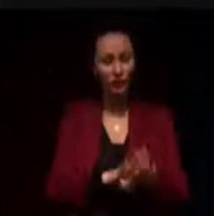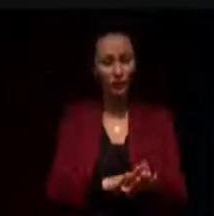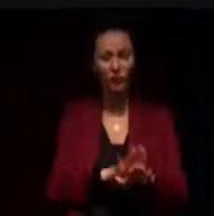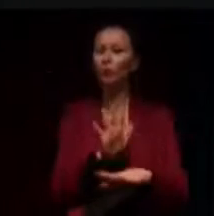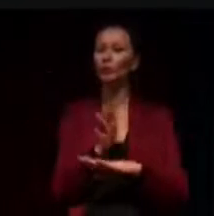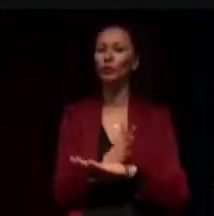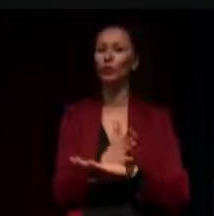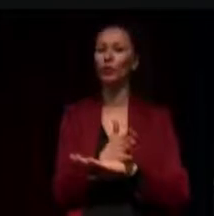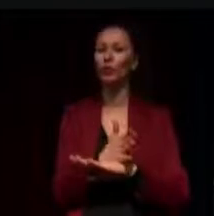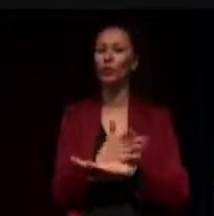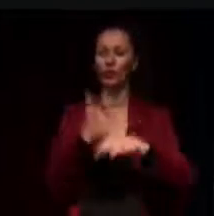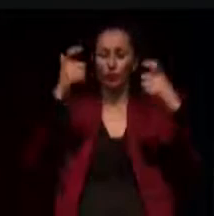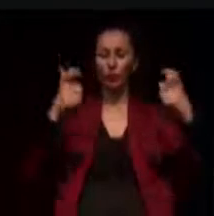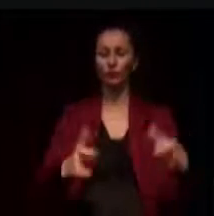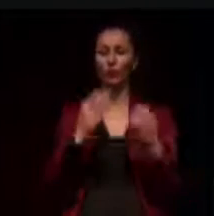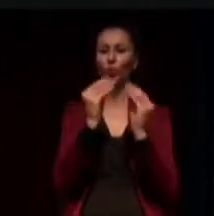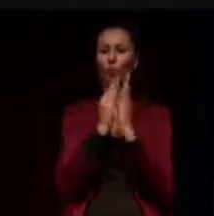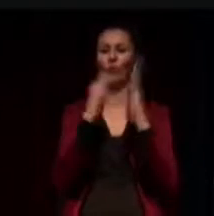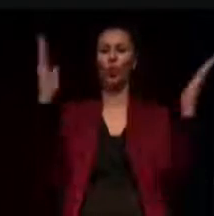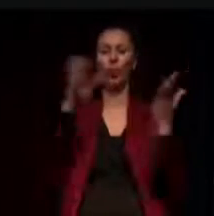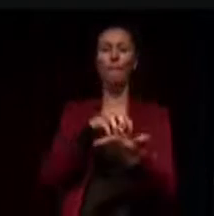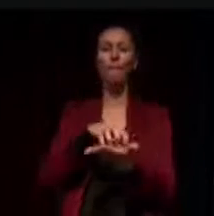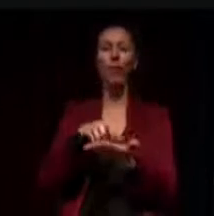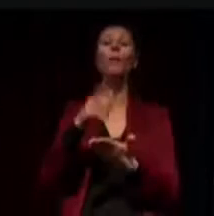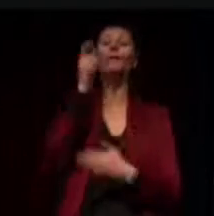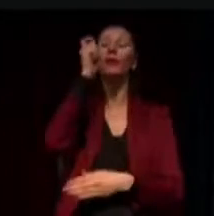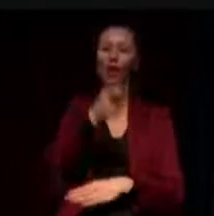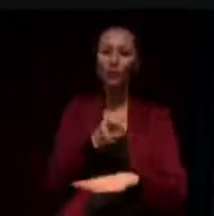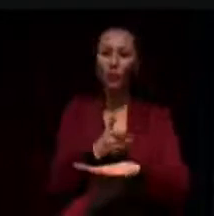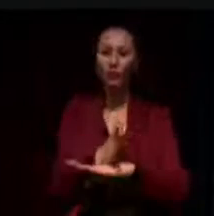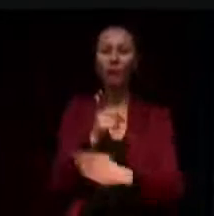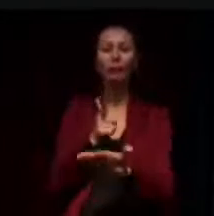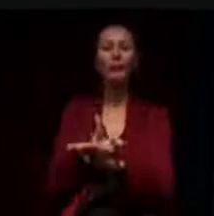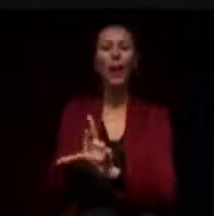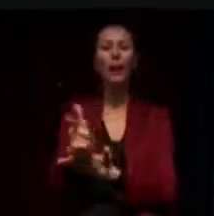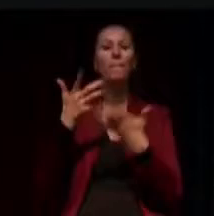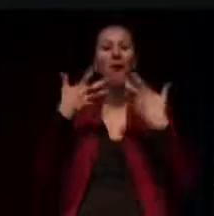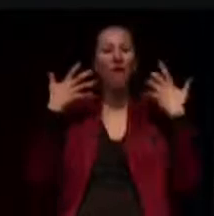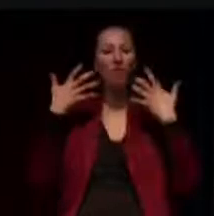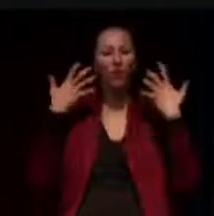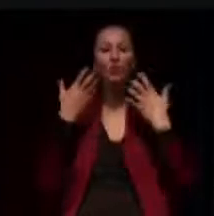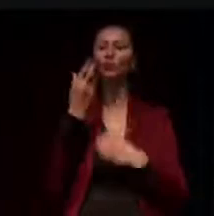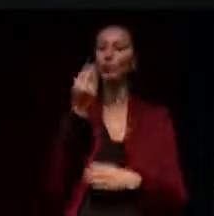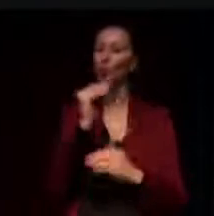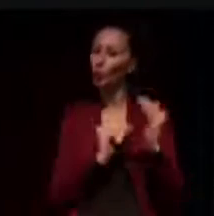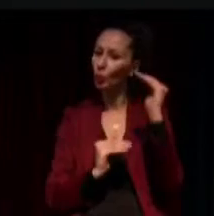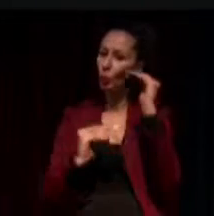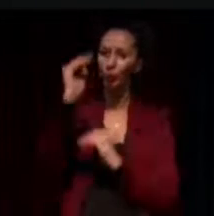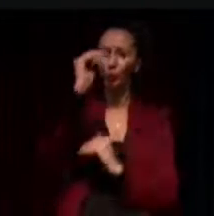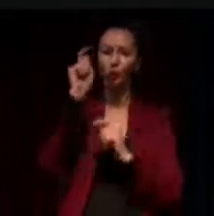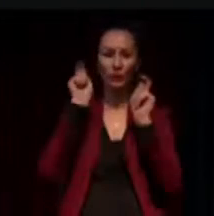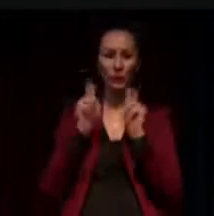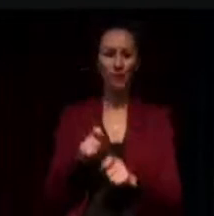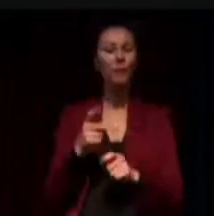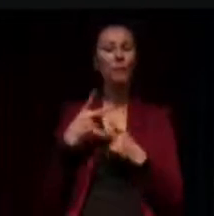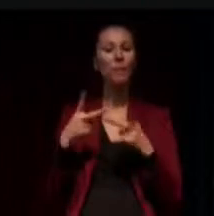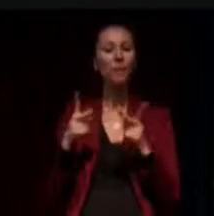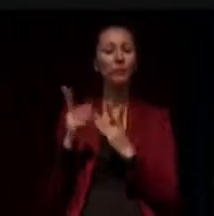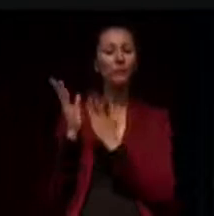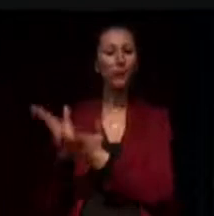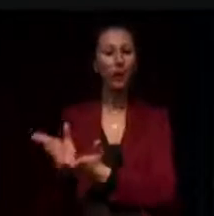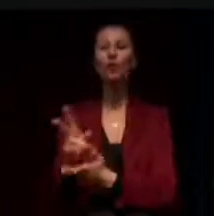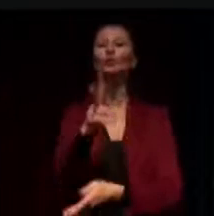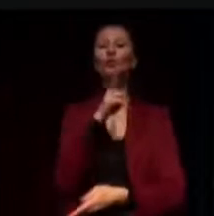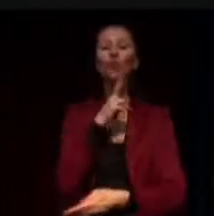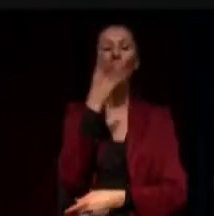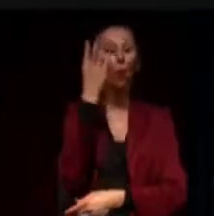Çünkü şehrimizin büyük bölümünde gerçekten tarım ve hayvancılık çok üst seviyede yapılmakta. Ve